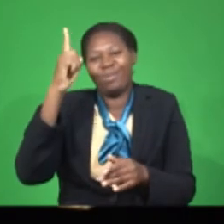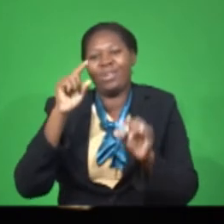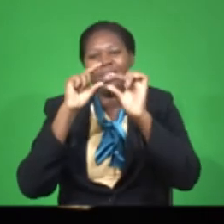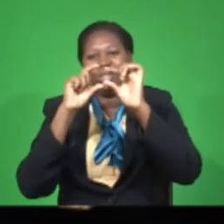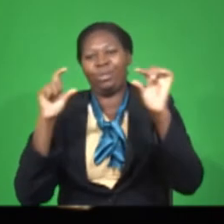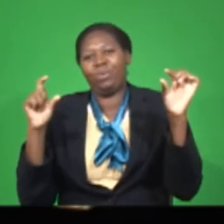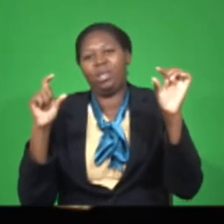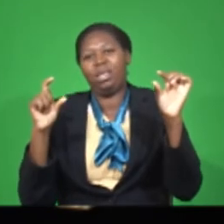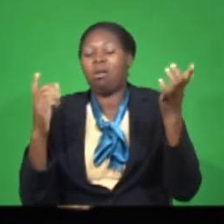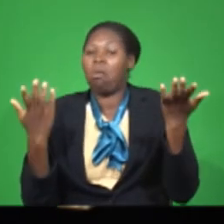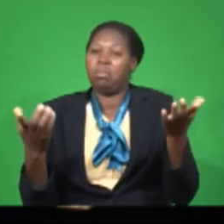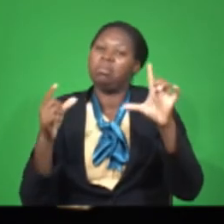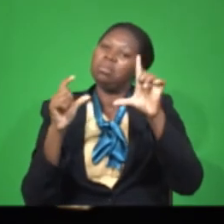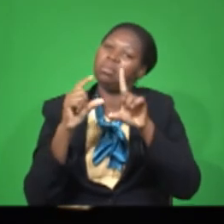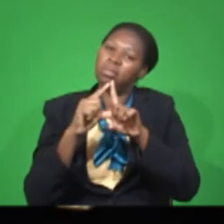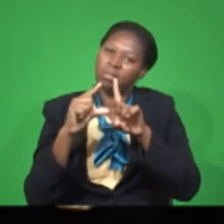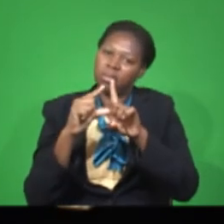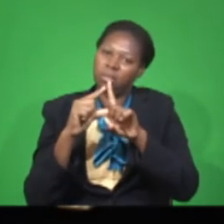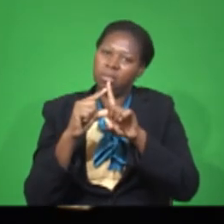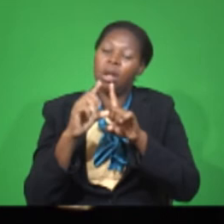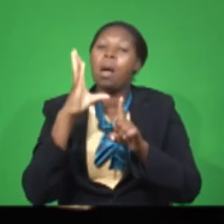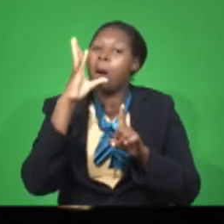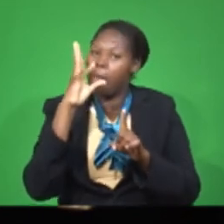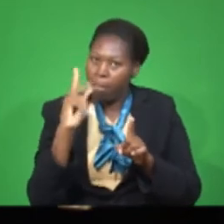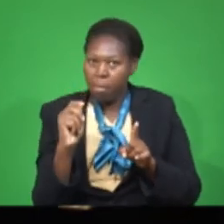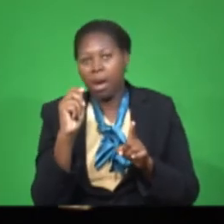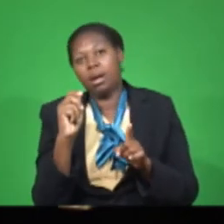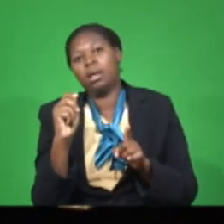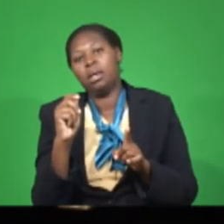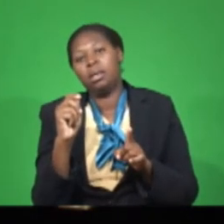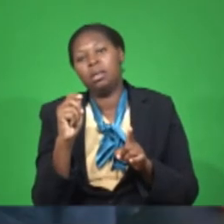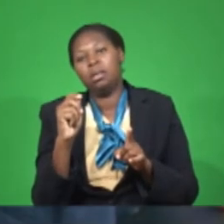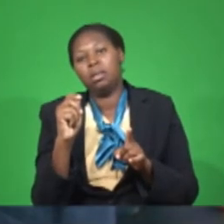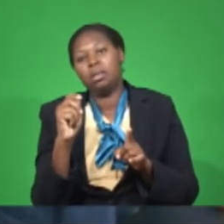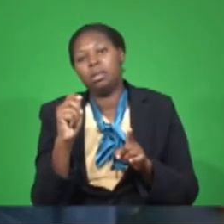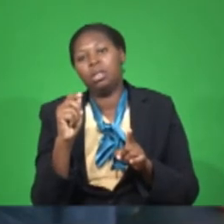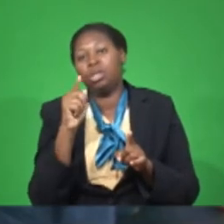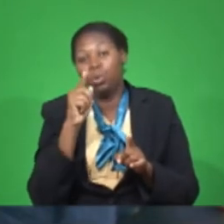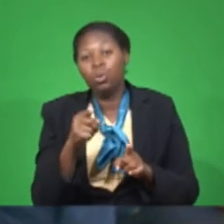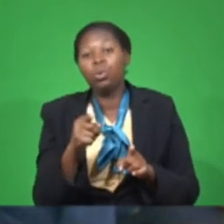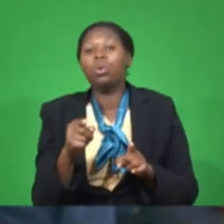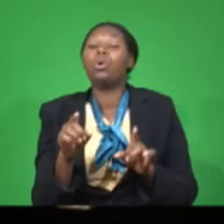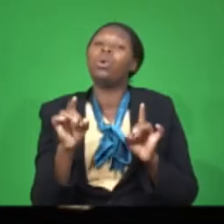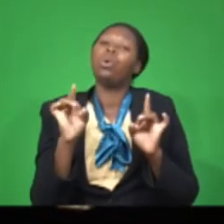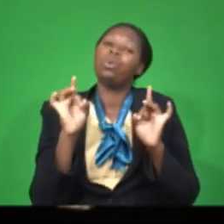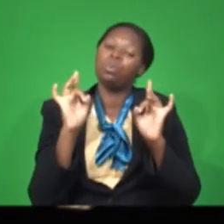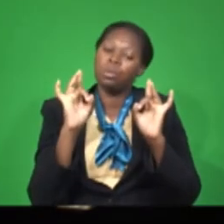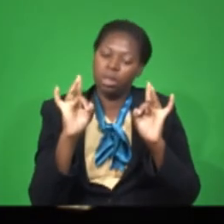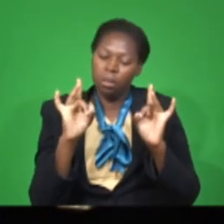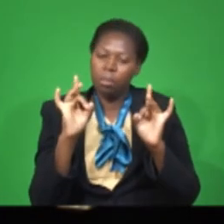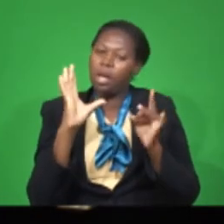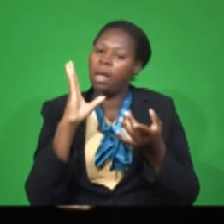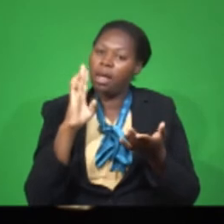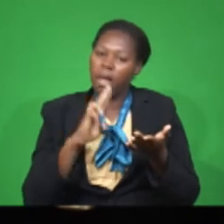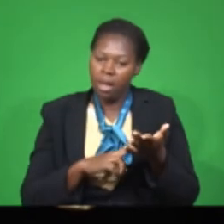kana kuti unobva waita zvauchazove pakupedzisira ai asi